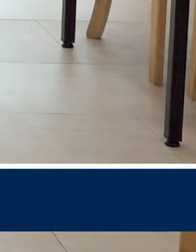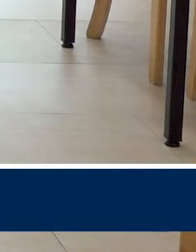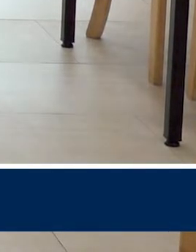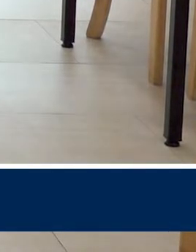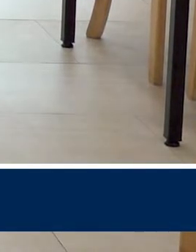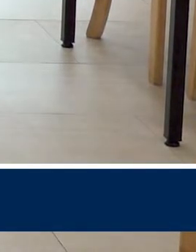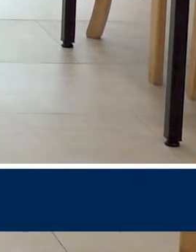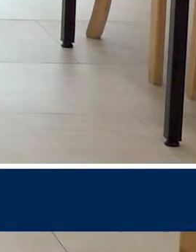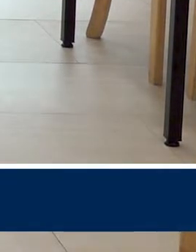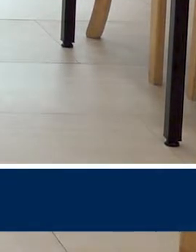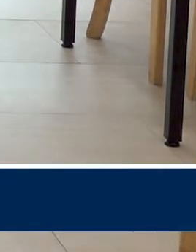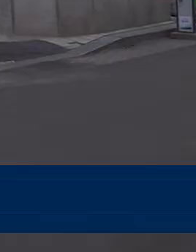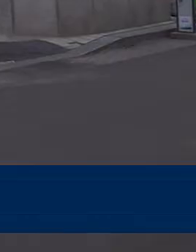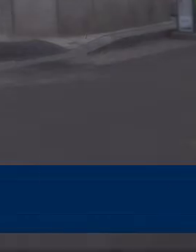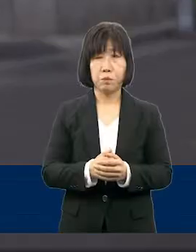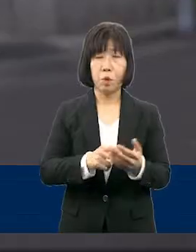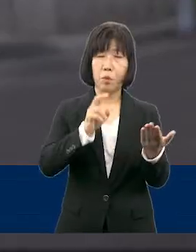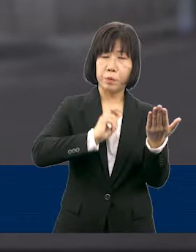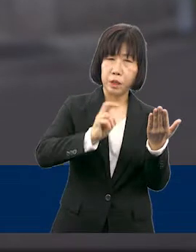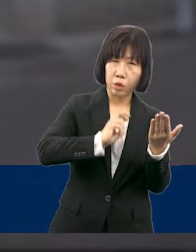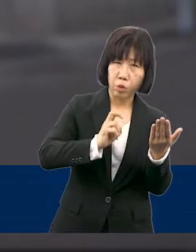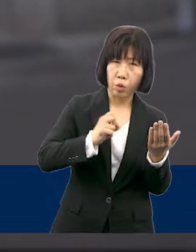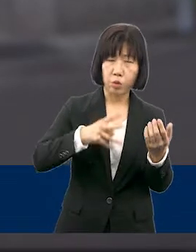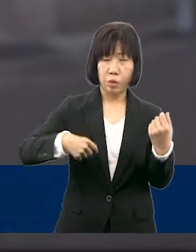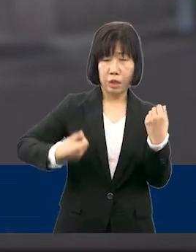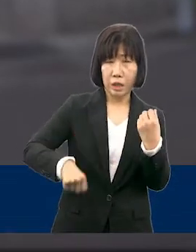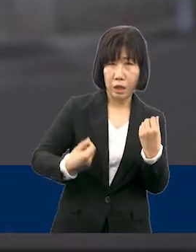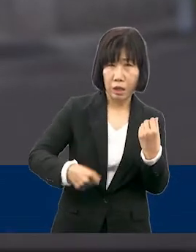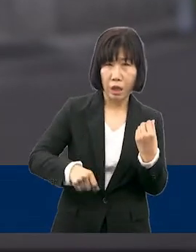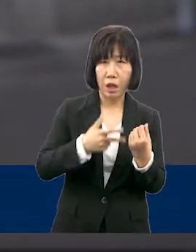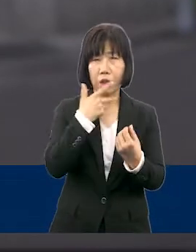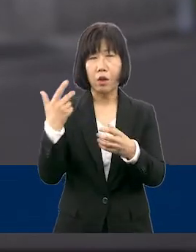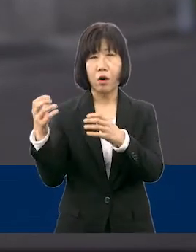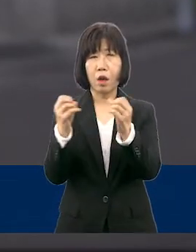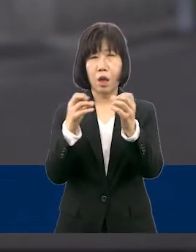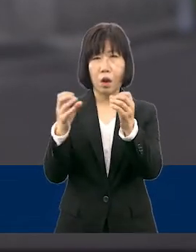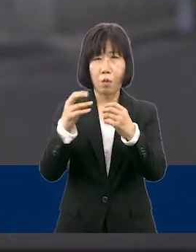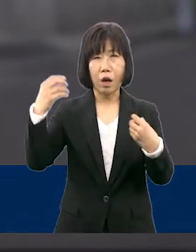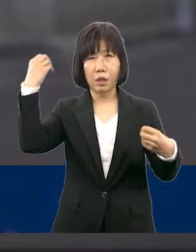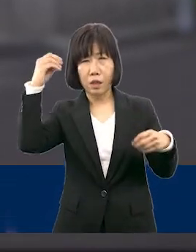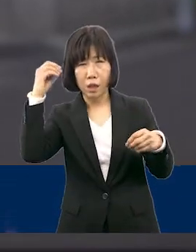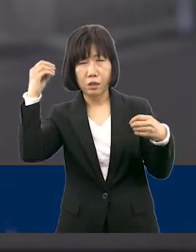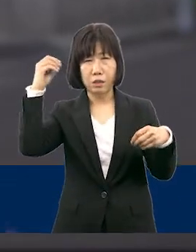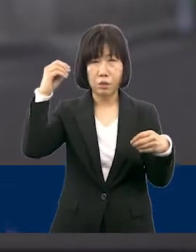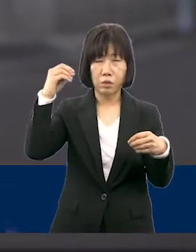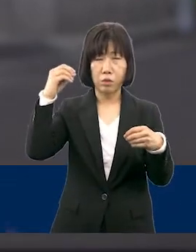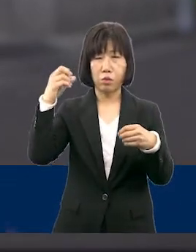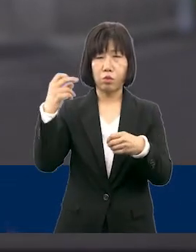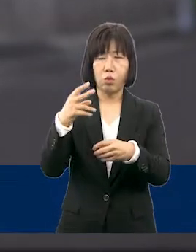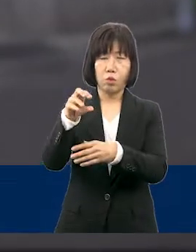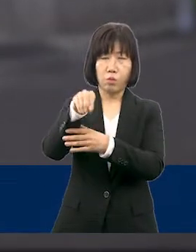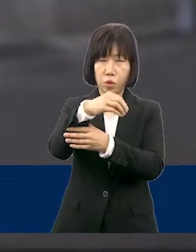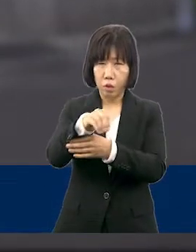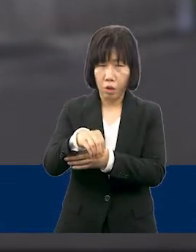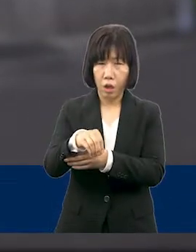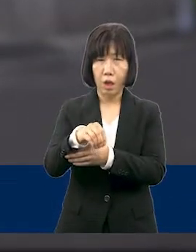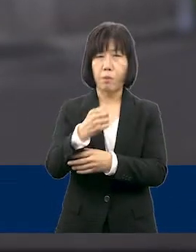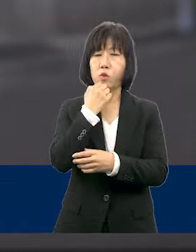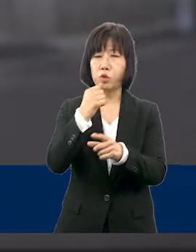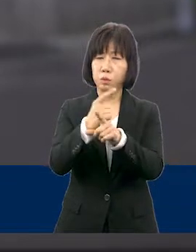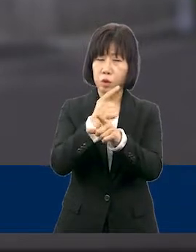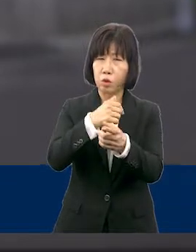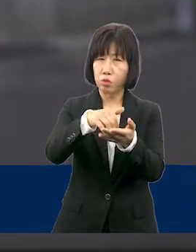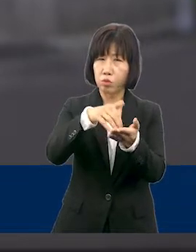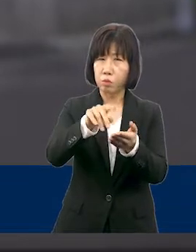올려 들이 더 생각을 하고 남도 미뇽 통기타 영어 회사 라인 댄스 한국무용 서예